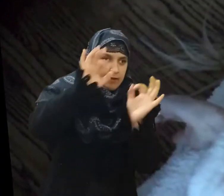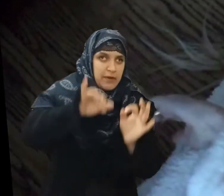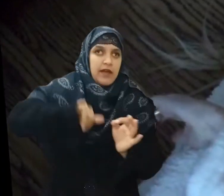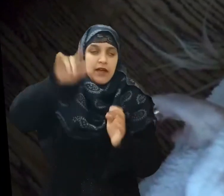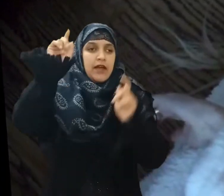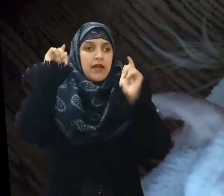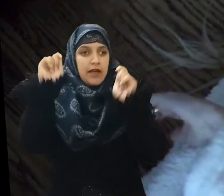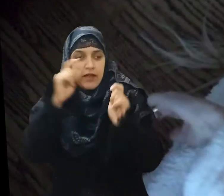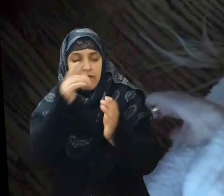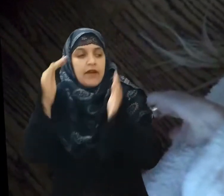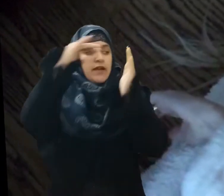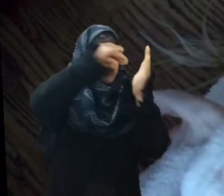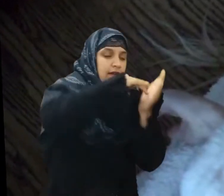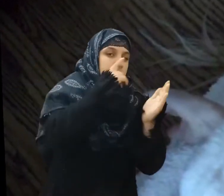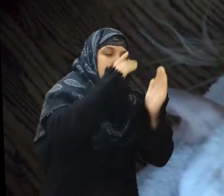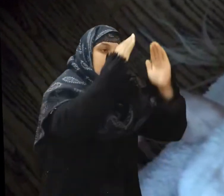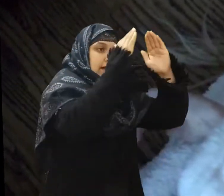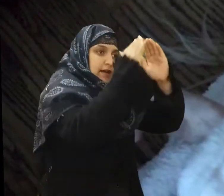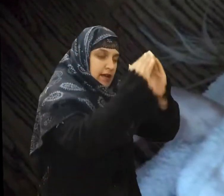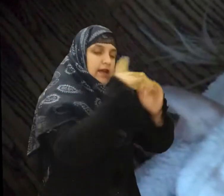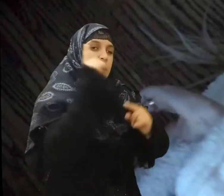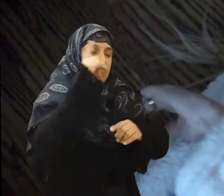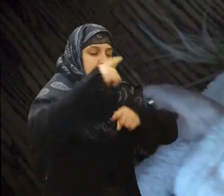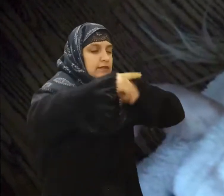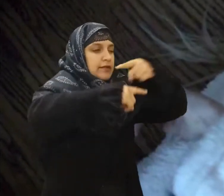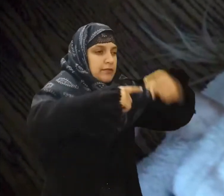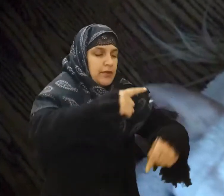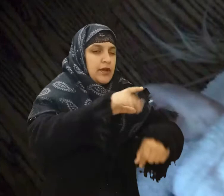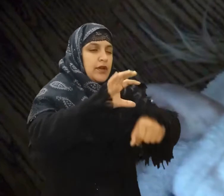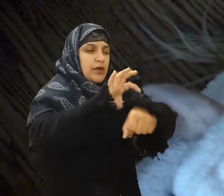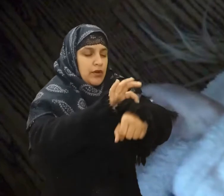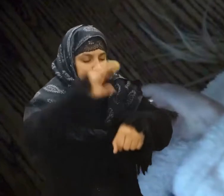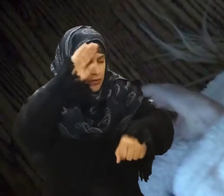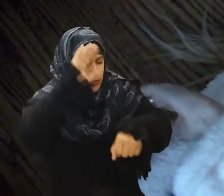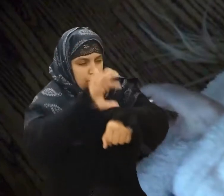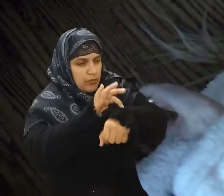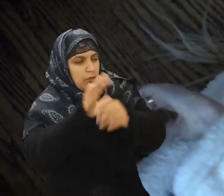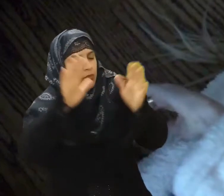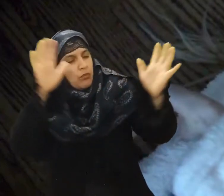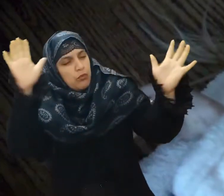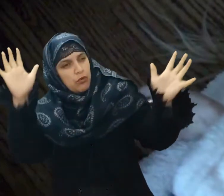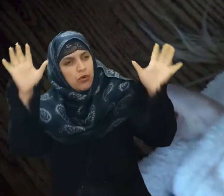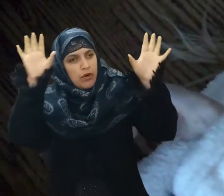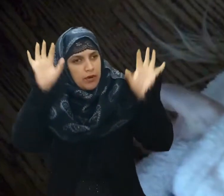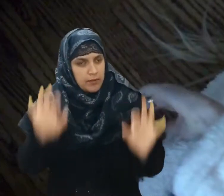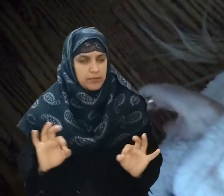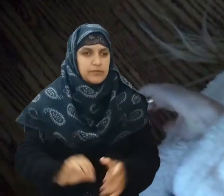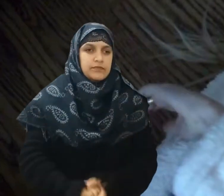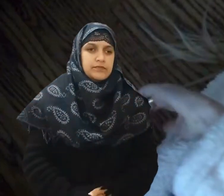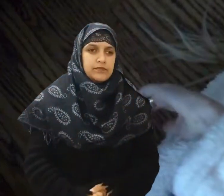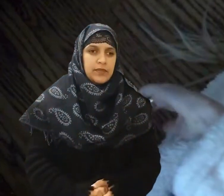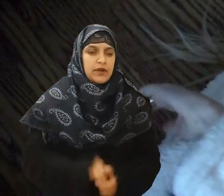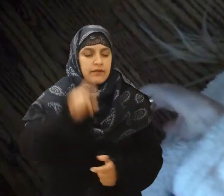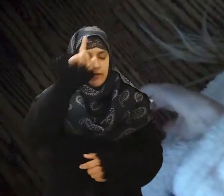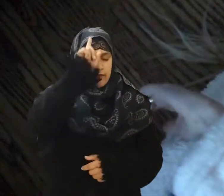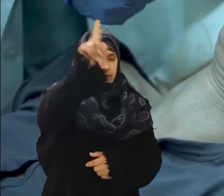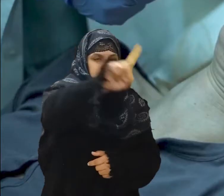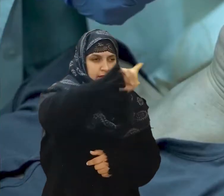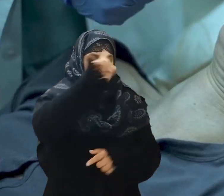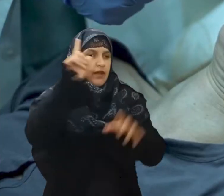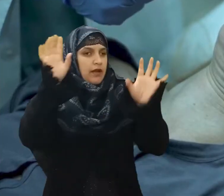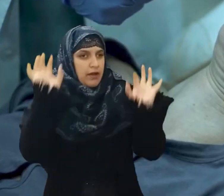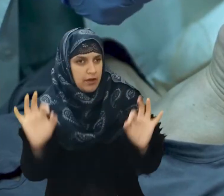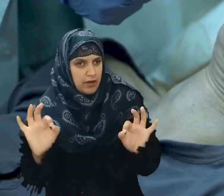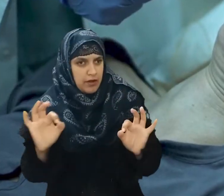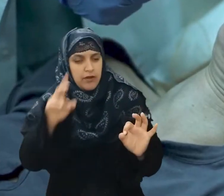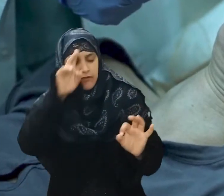جاتا ہے، اسے چکر آتے ہیں اور وہ بے ہوش ہو کر زمین پر گر جاتی ہے۔ اس کا شوہر اسے ہاسپٹل منتقل